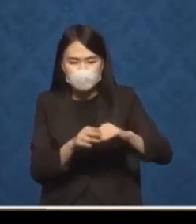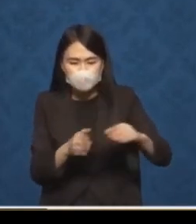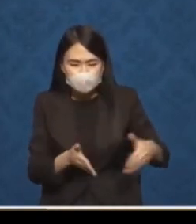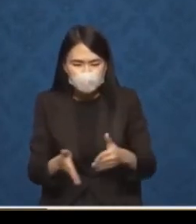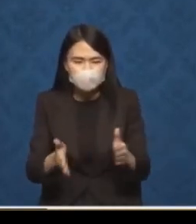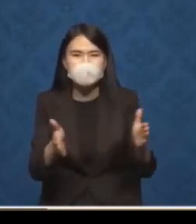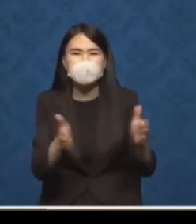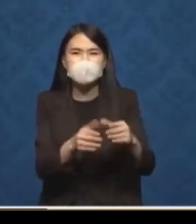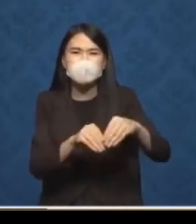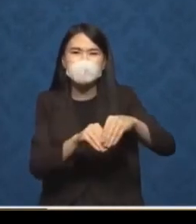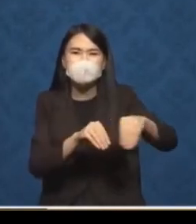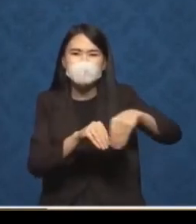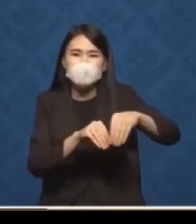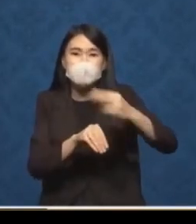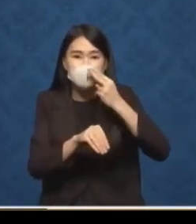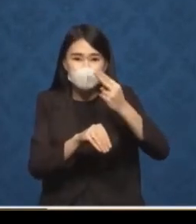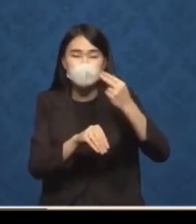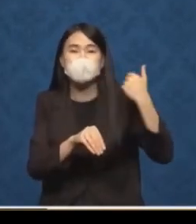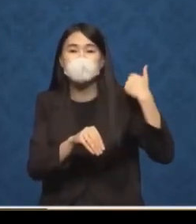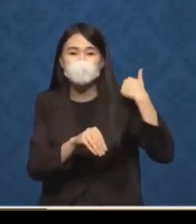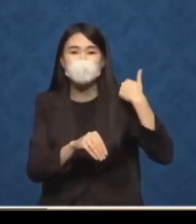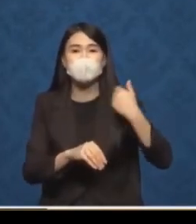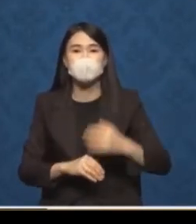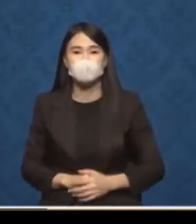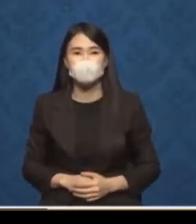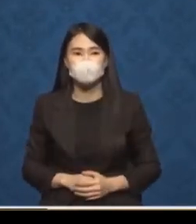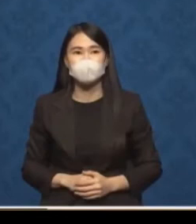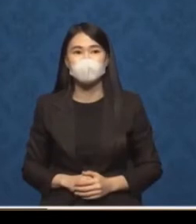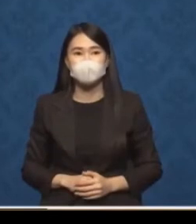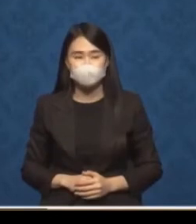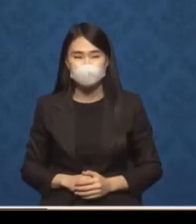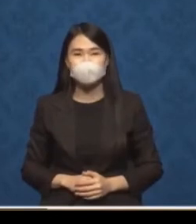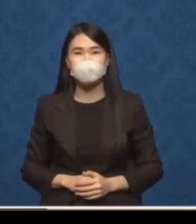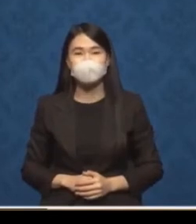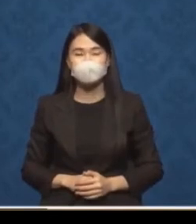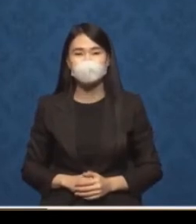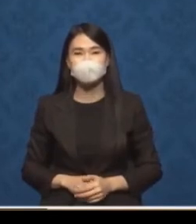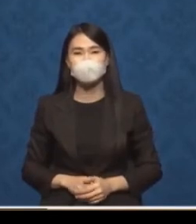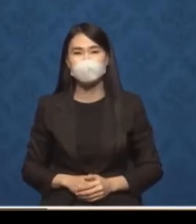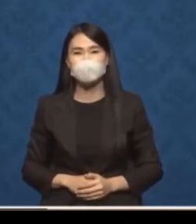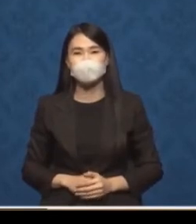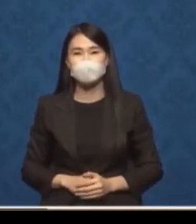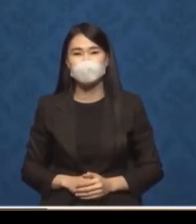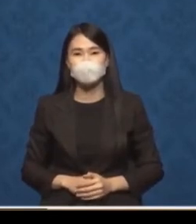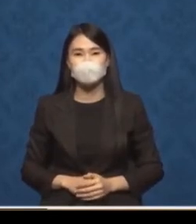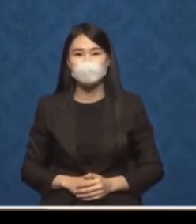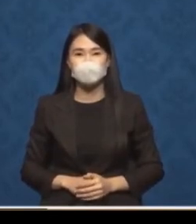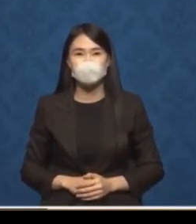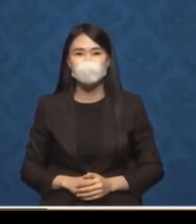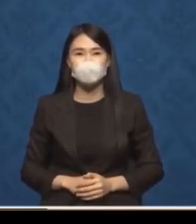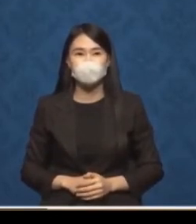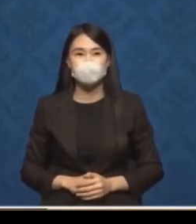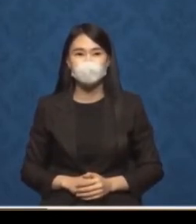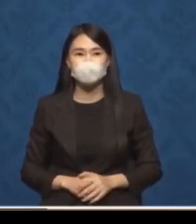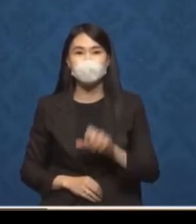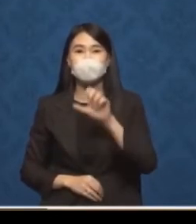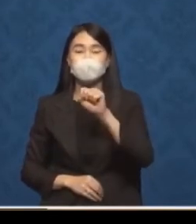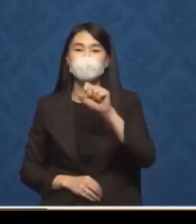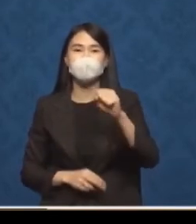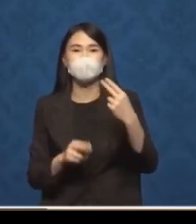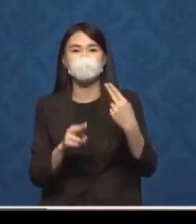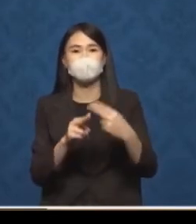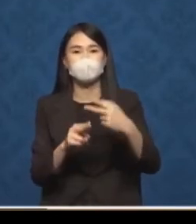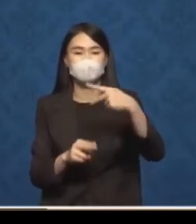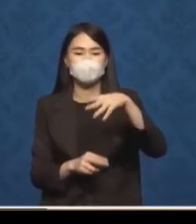ของคลองชะอวดแพรกเมืองลุ่มแม่น้ำปากพนังท่านสสพิมพ์ระพี